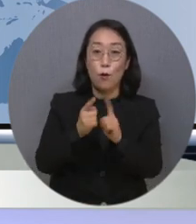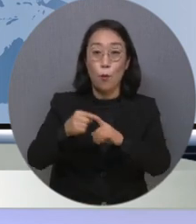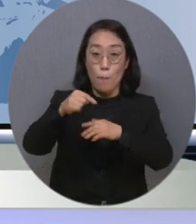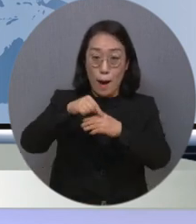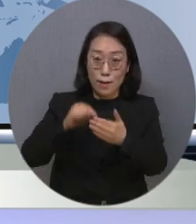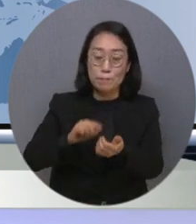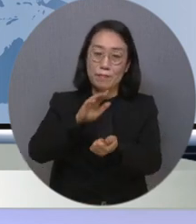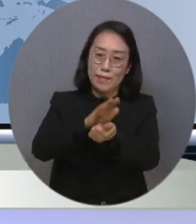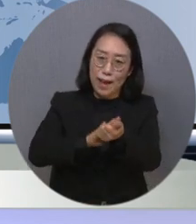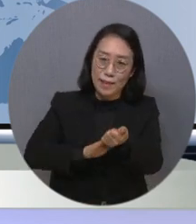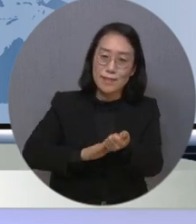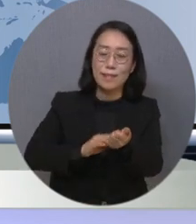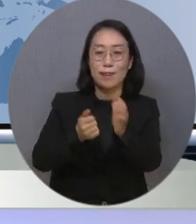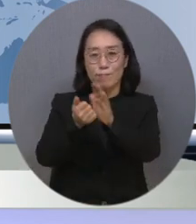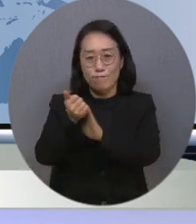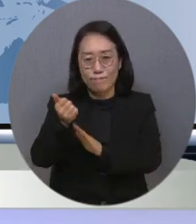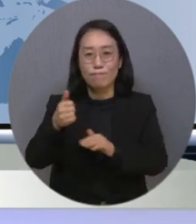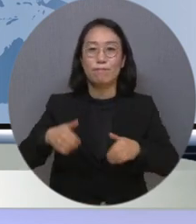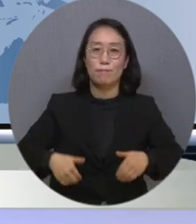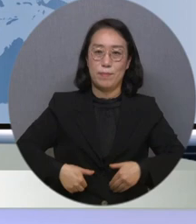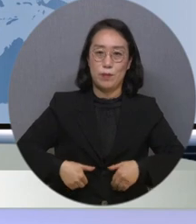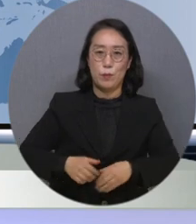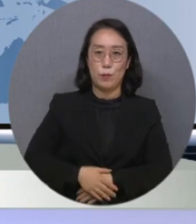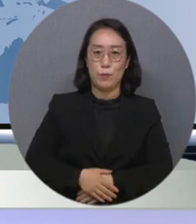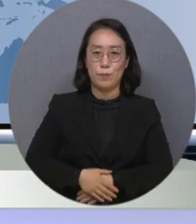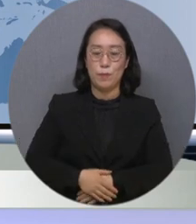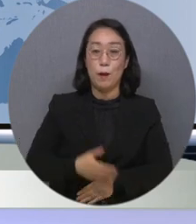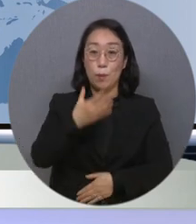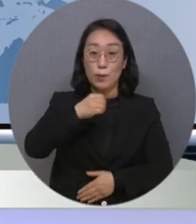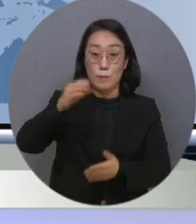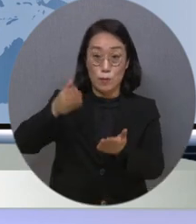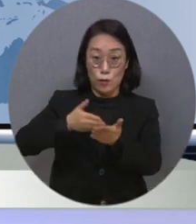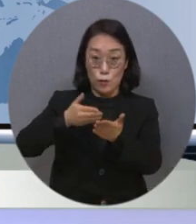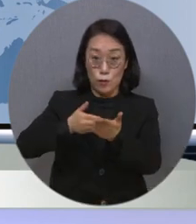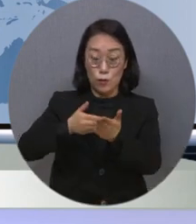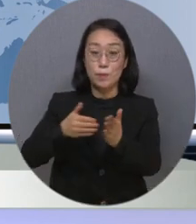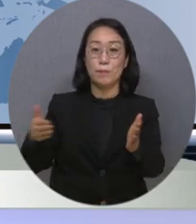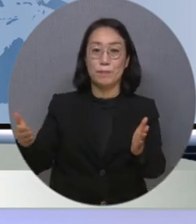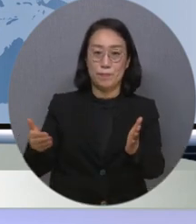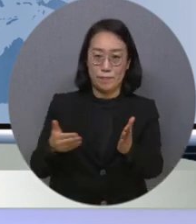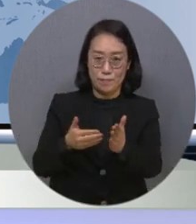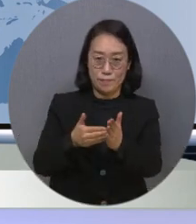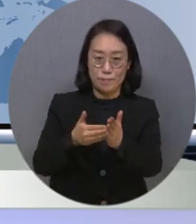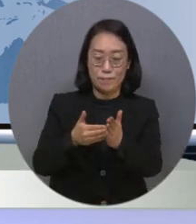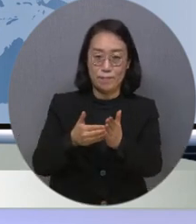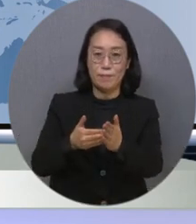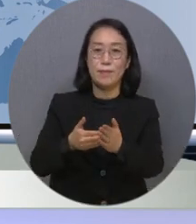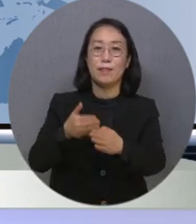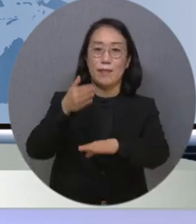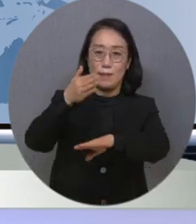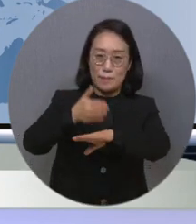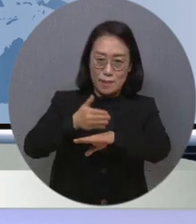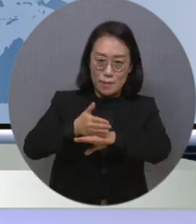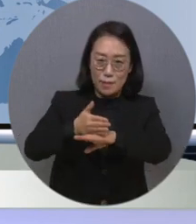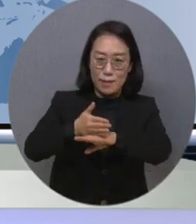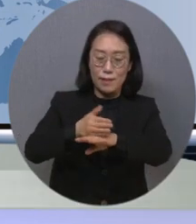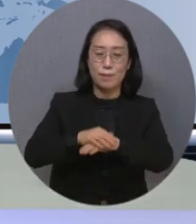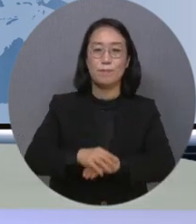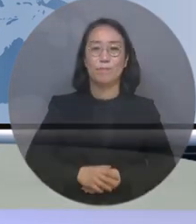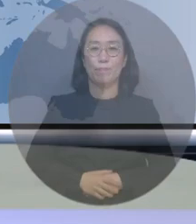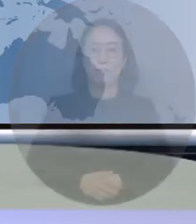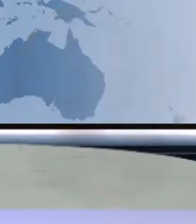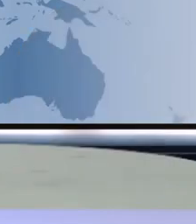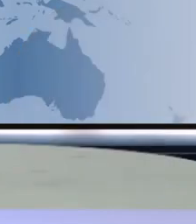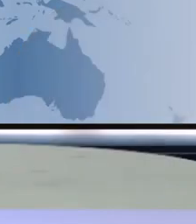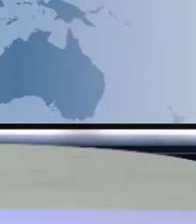더 따뜻하게 살펴야겠습니다. 이상 복지TV 뉴스 24를 마칩니다. 시청해주신 여러분 고맙습니다.